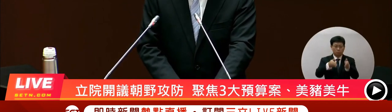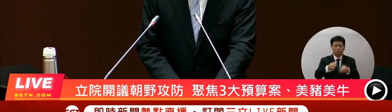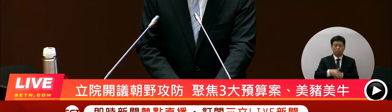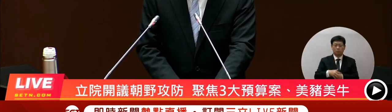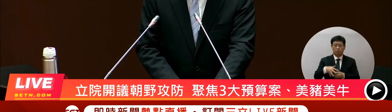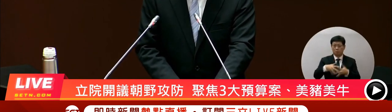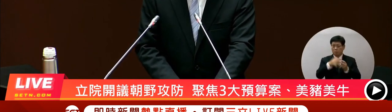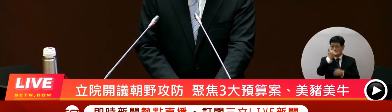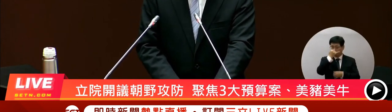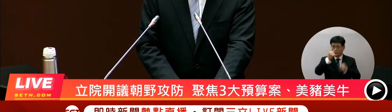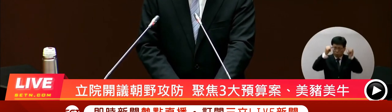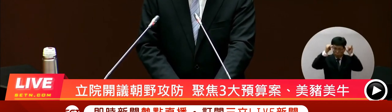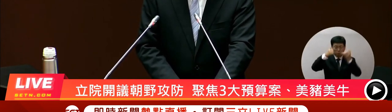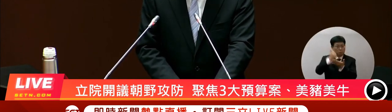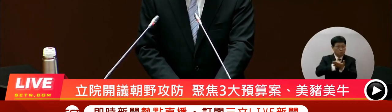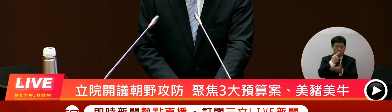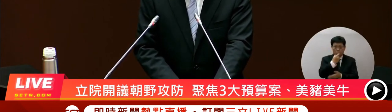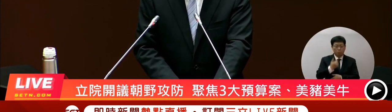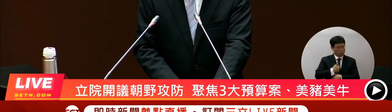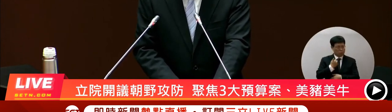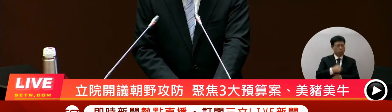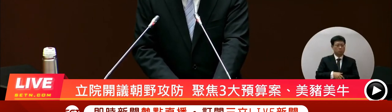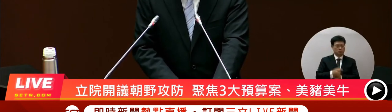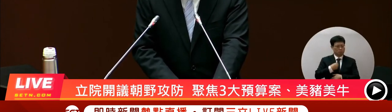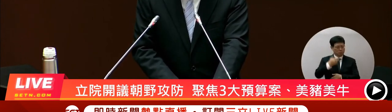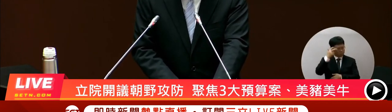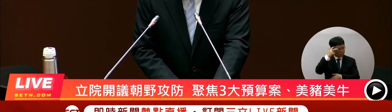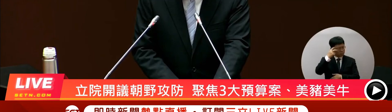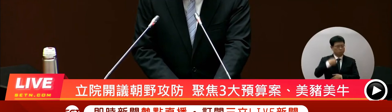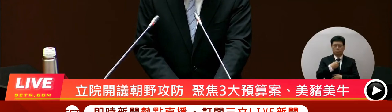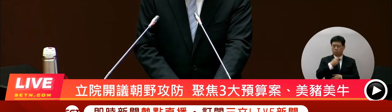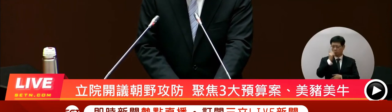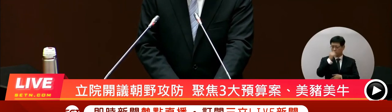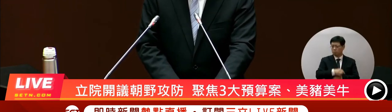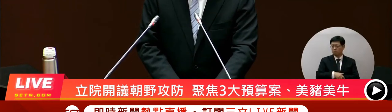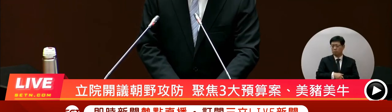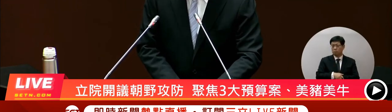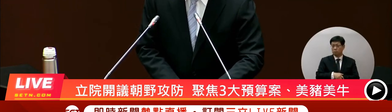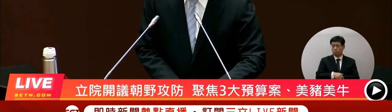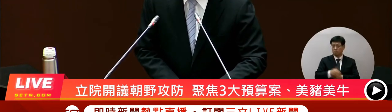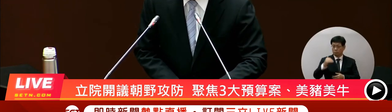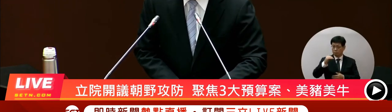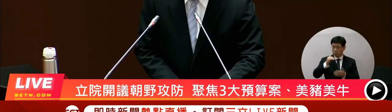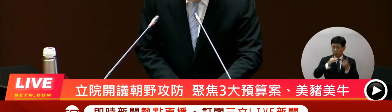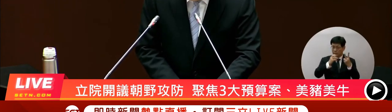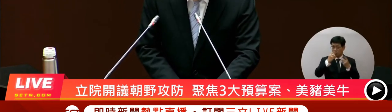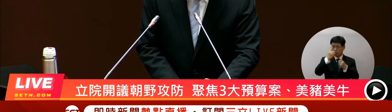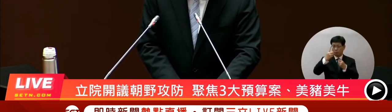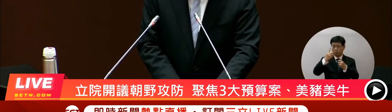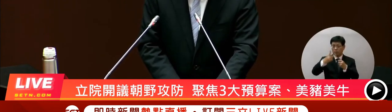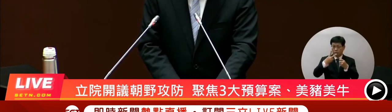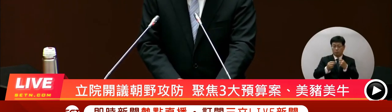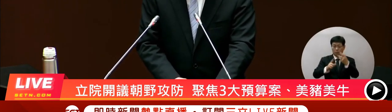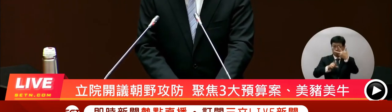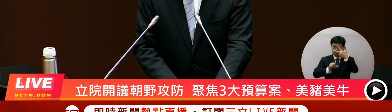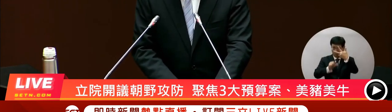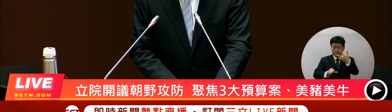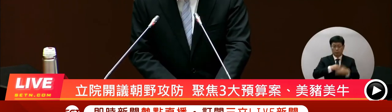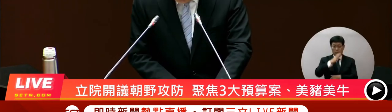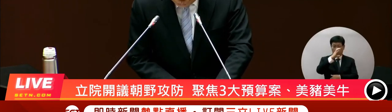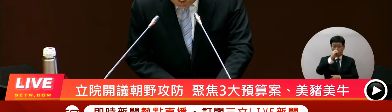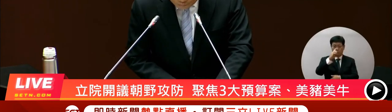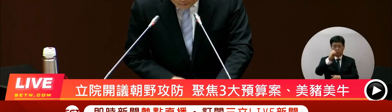猪美牛的进口确实也有保留，但2012年7月5日 Codex 标